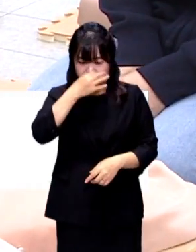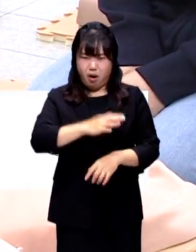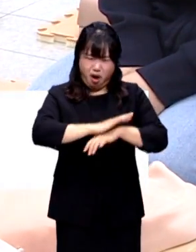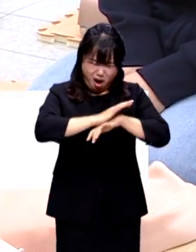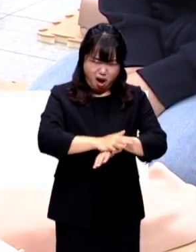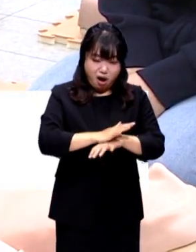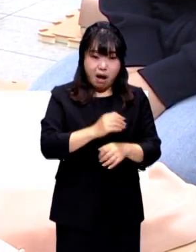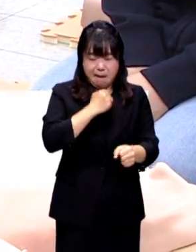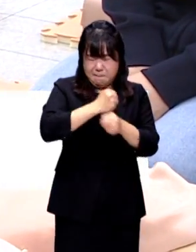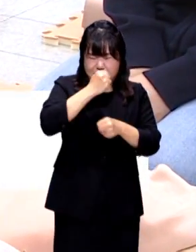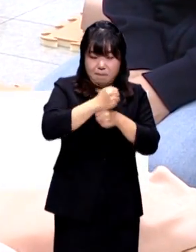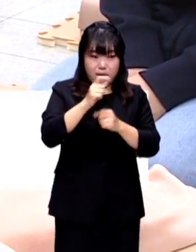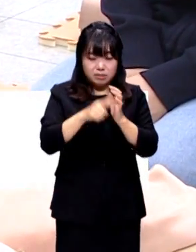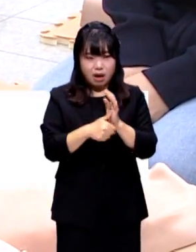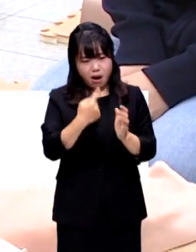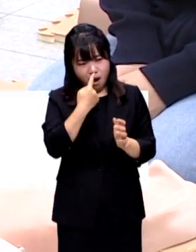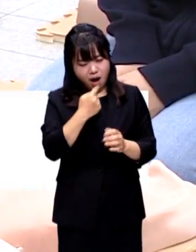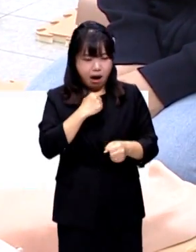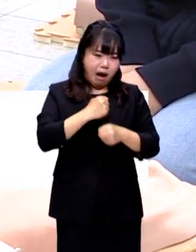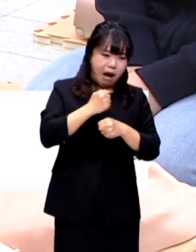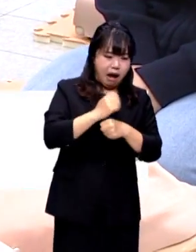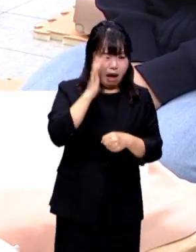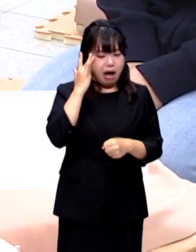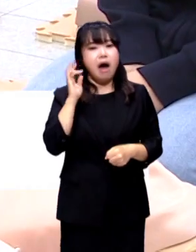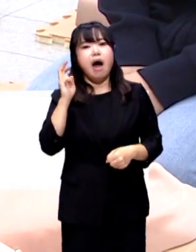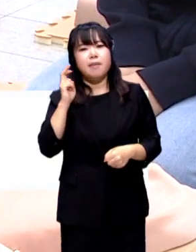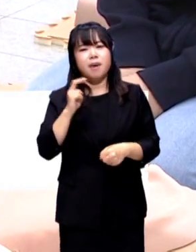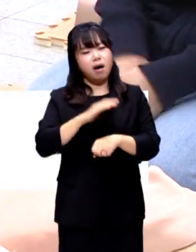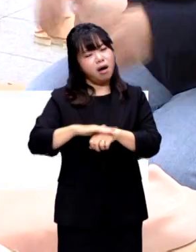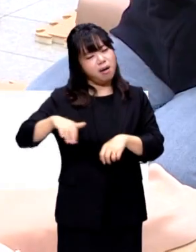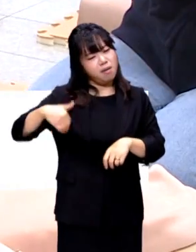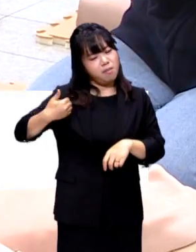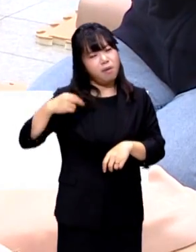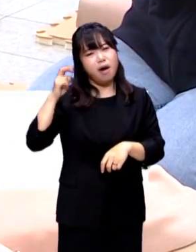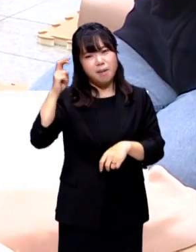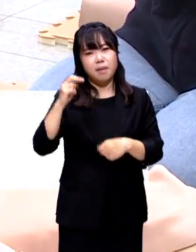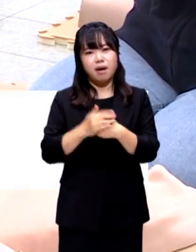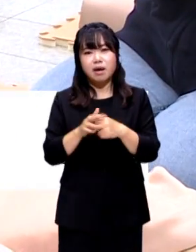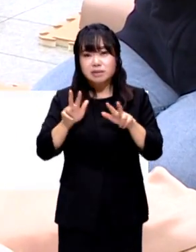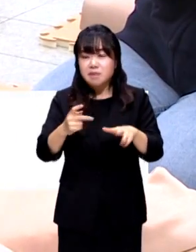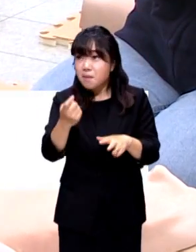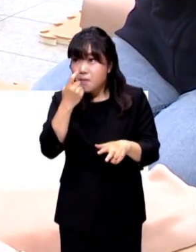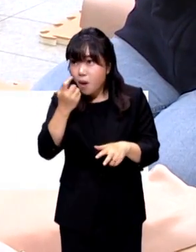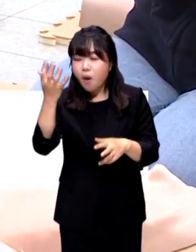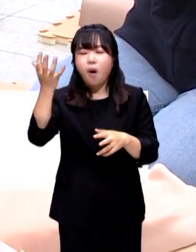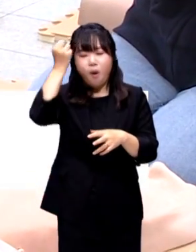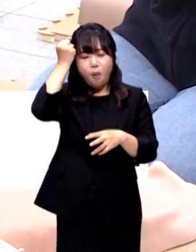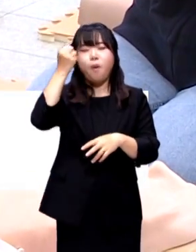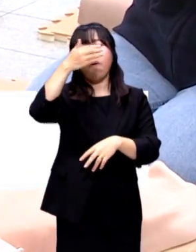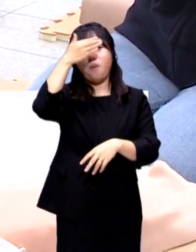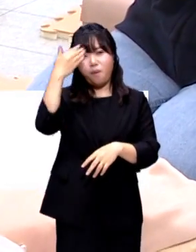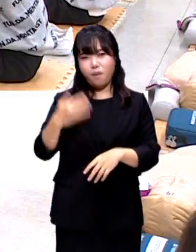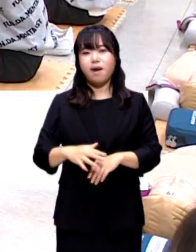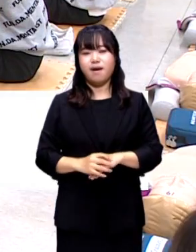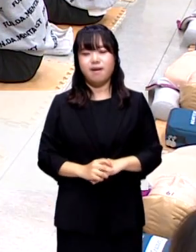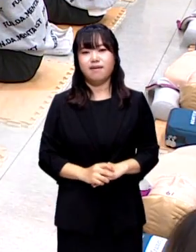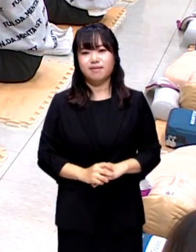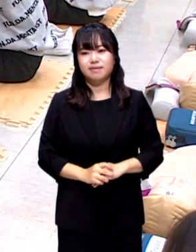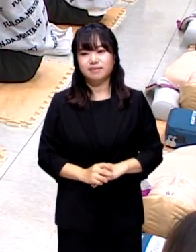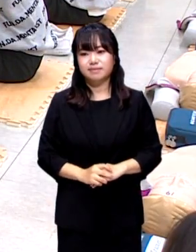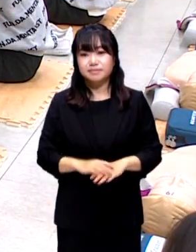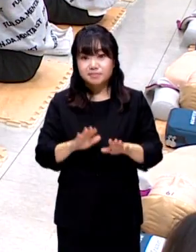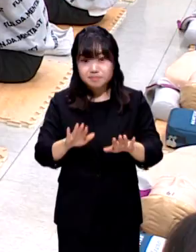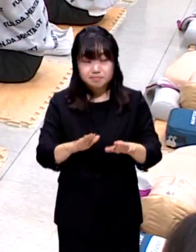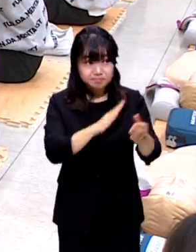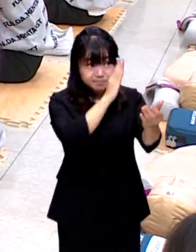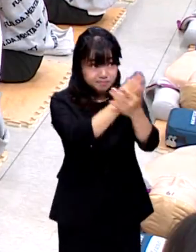만약에 급박한 상황이면은 많이 당황해서 진짜 몰랐다면 당황해서 잘 못할 것 같습니다. 이번